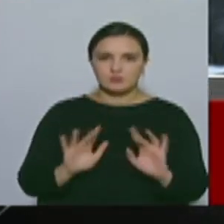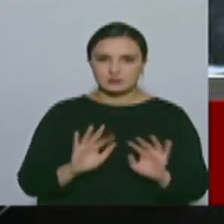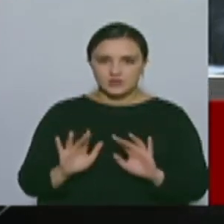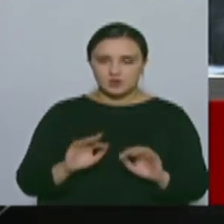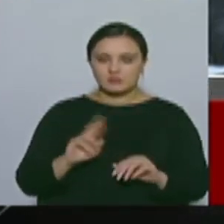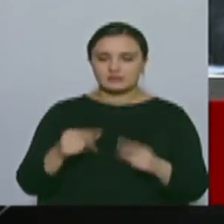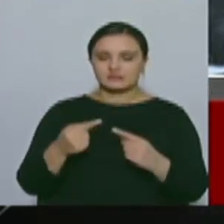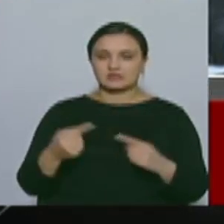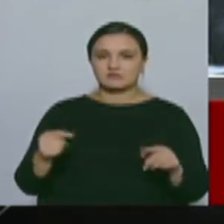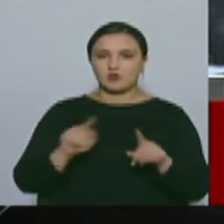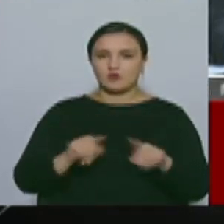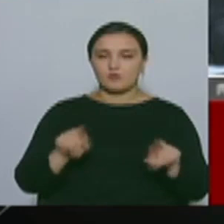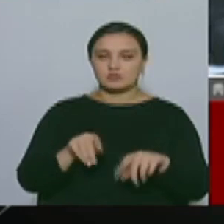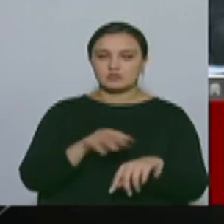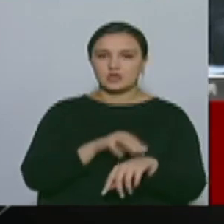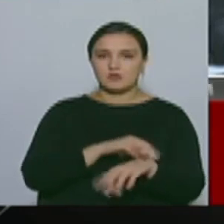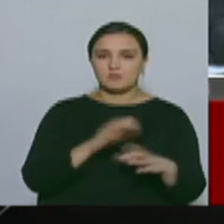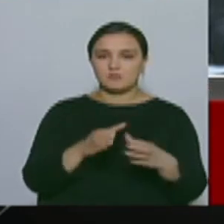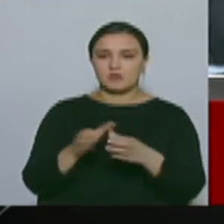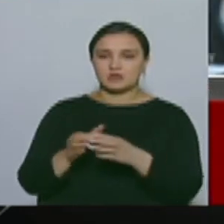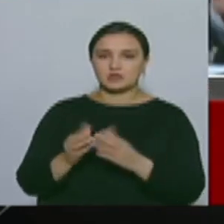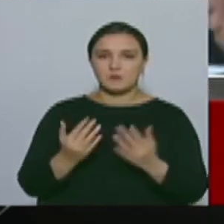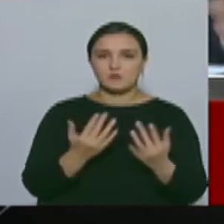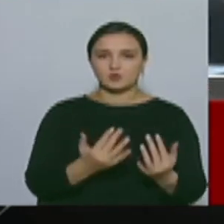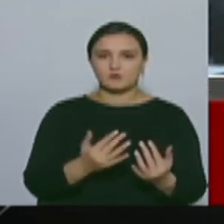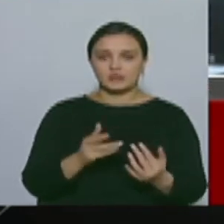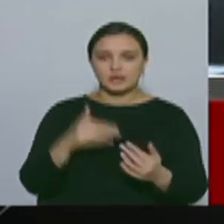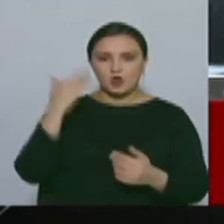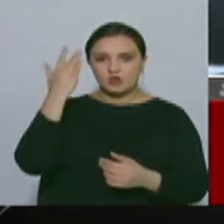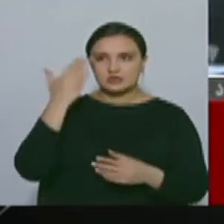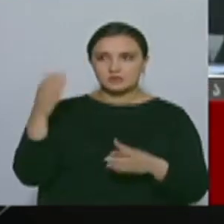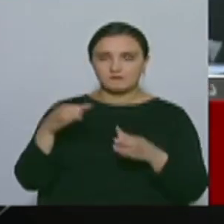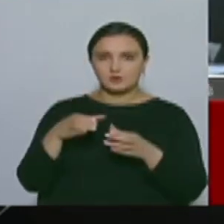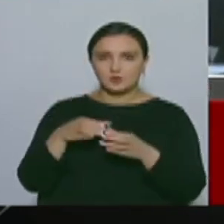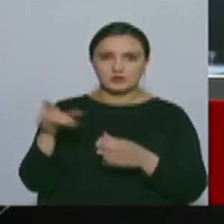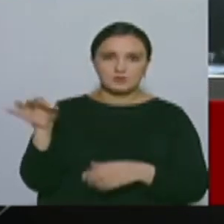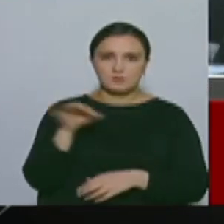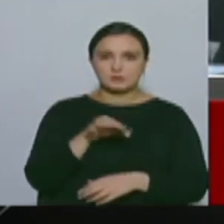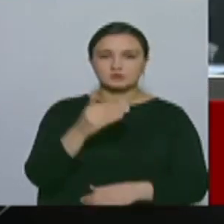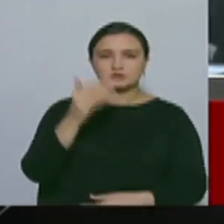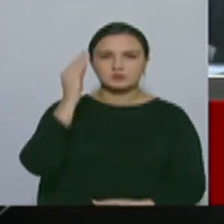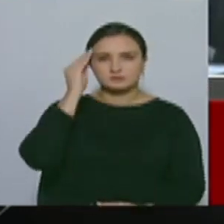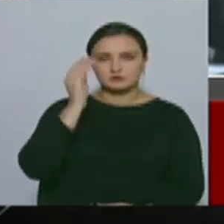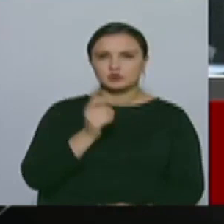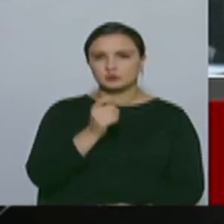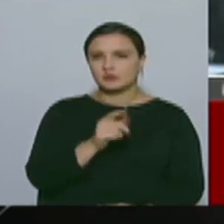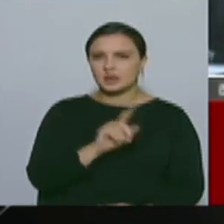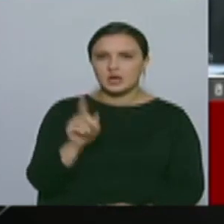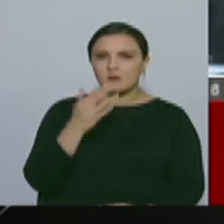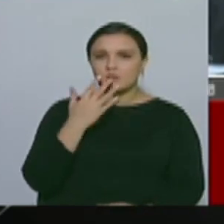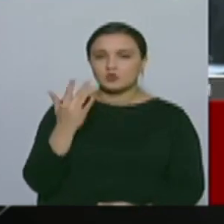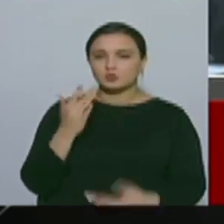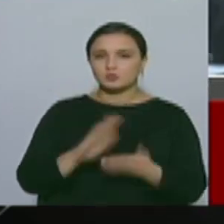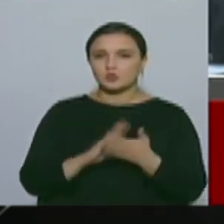da sva opozitsiuri partiebis motkhovnebi da martveli gundis pasukhi tkveni shepasebit ra politikur vitarebashi